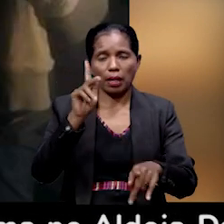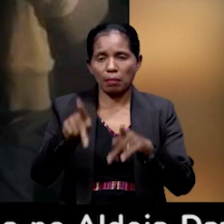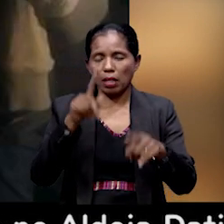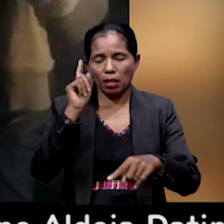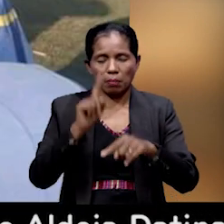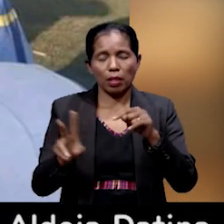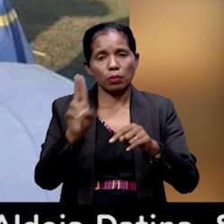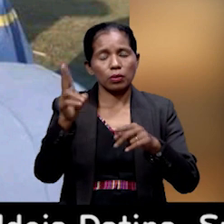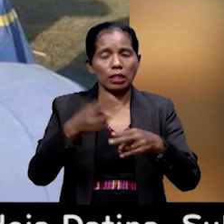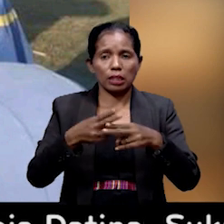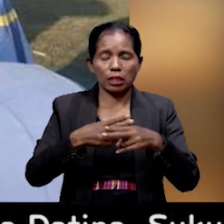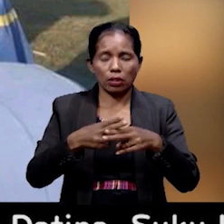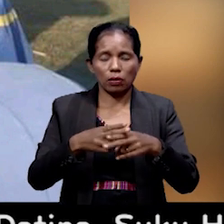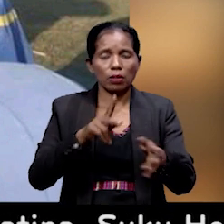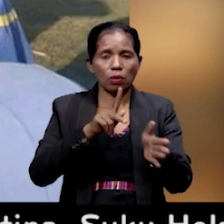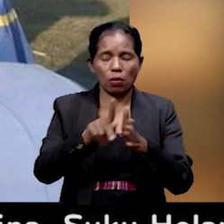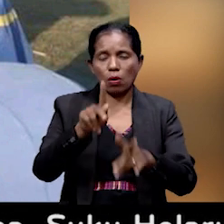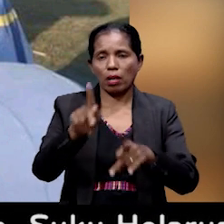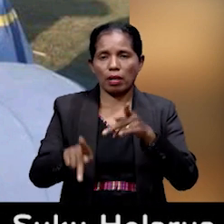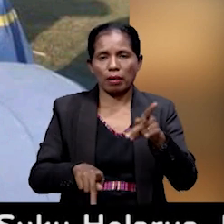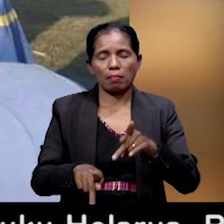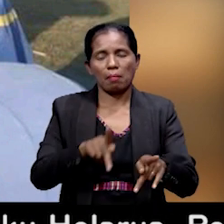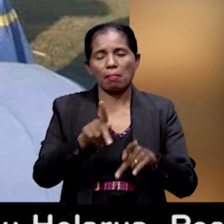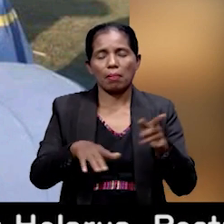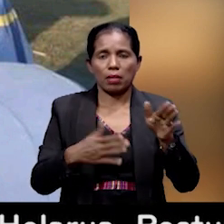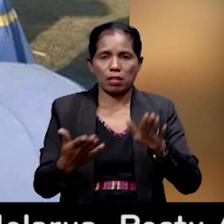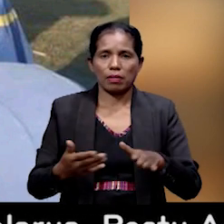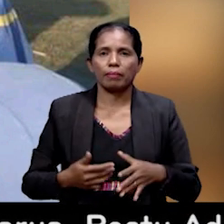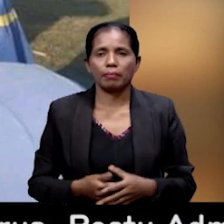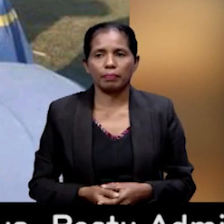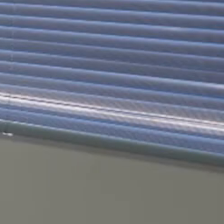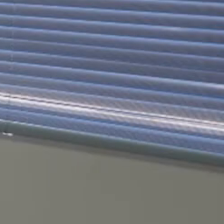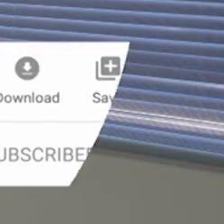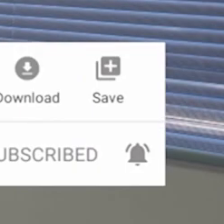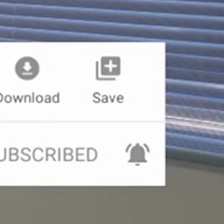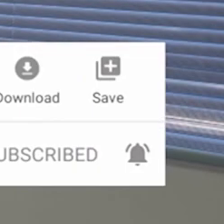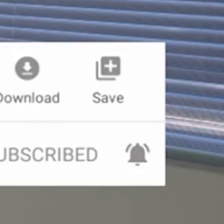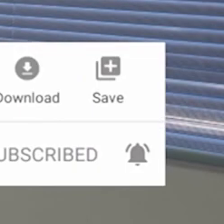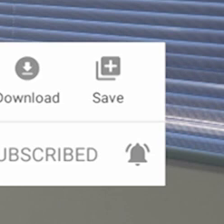Emne isin no habadak emne vida. Napoleon Xavier Justiniano Nano, ZMN.